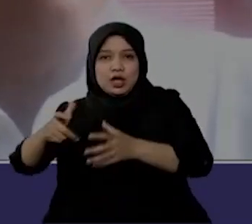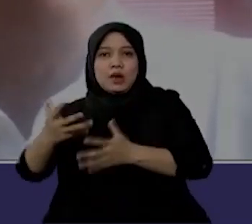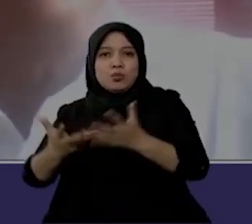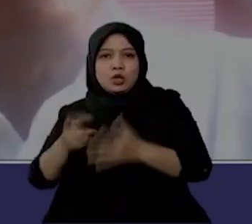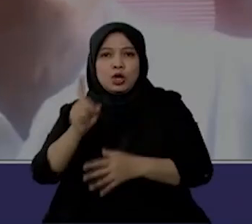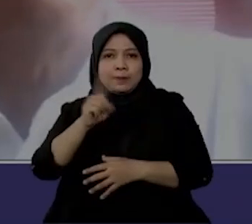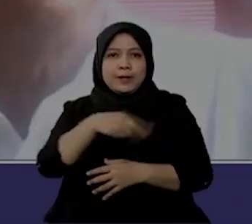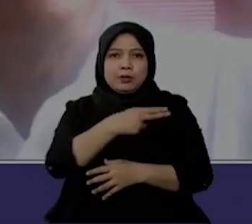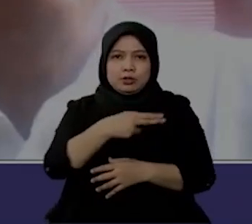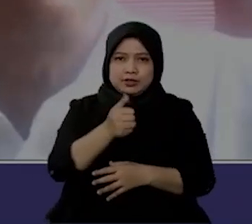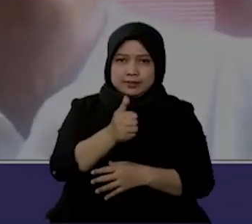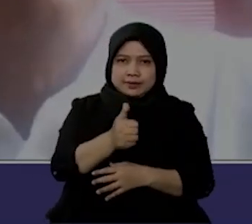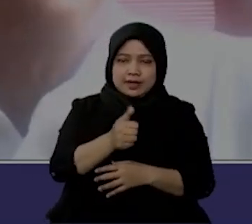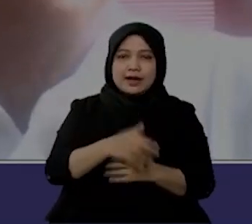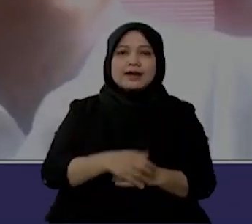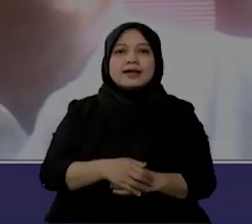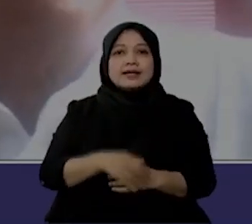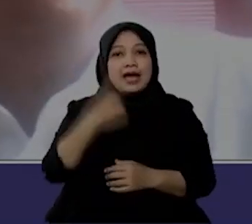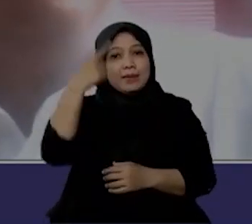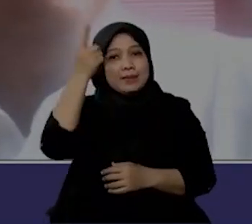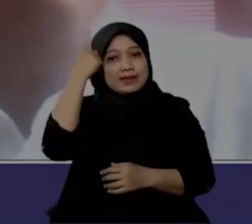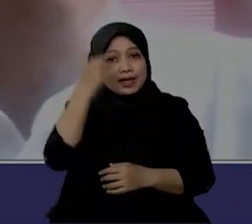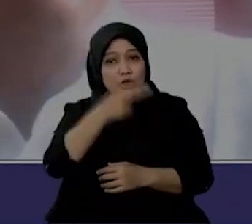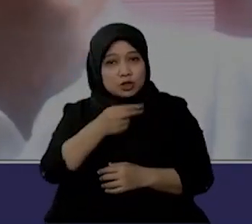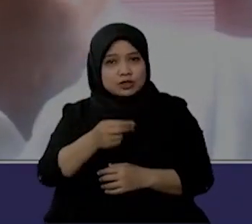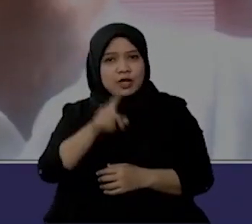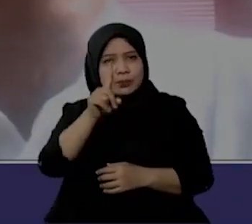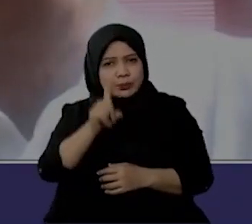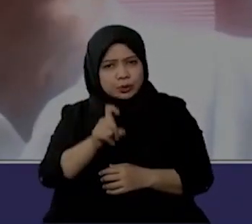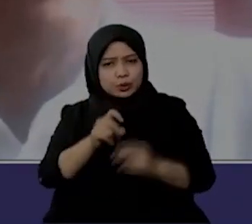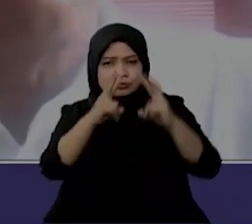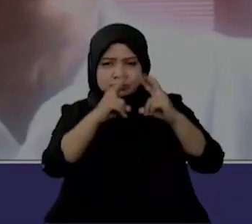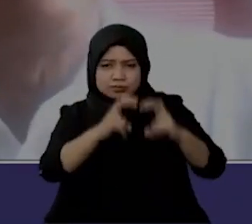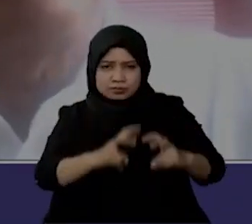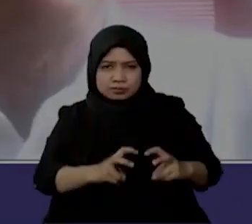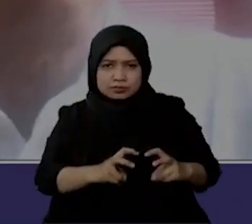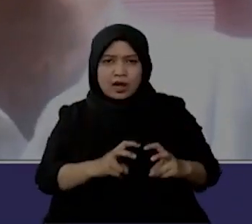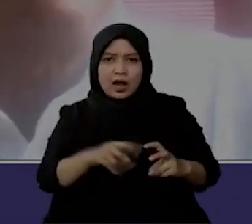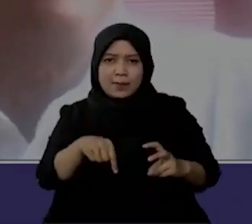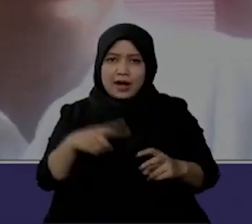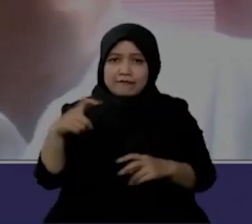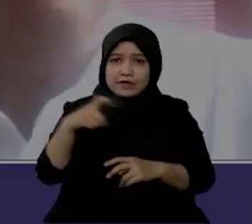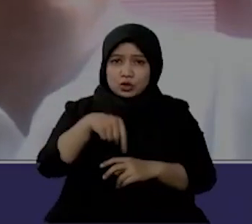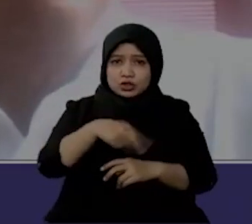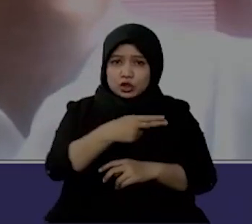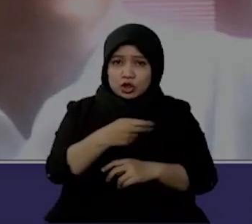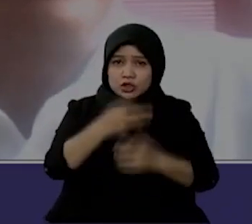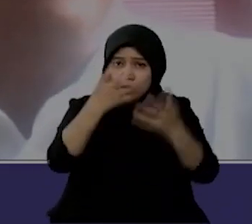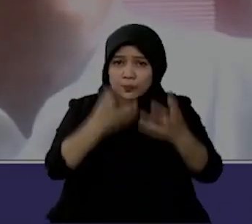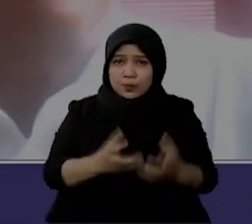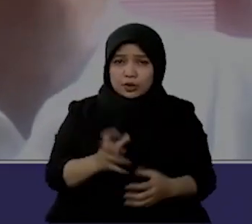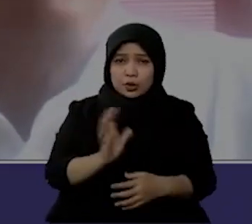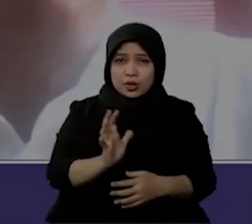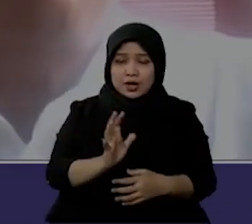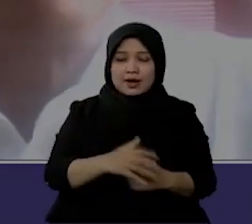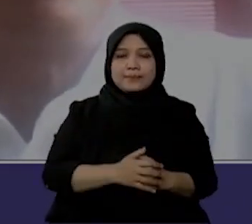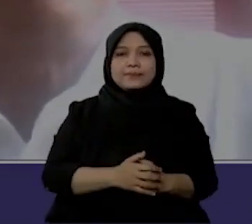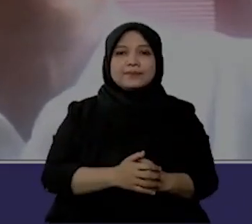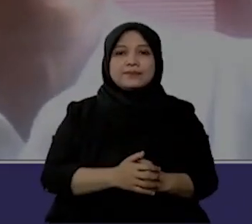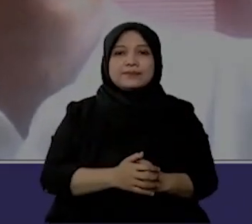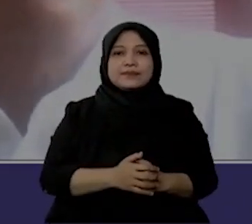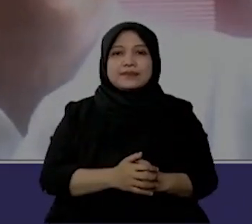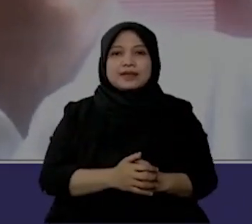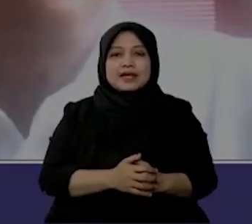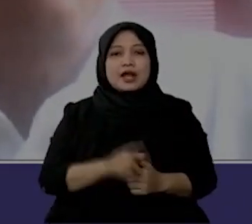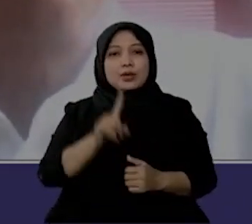pemerintah dan peneliti Indonesia perlu mengkaji virus Indonesia apakah semakin ganas atau tidak. Dan yang lain adalah perlu